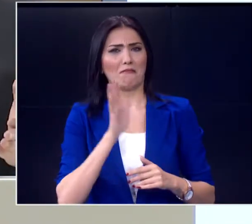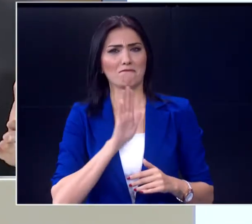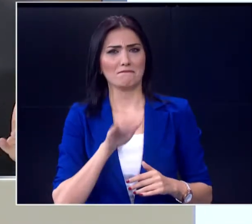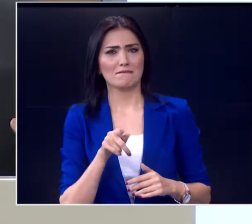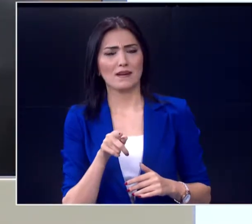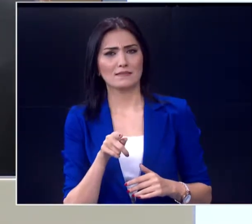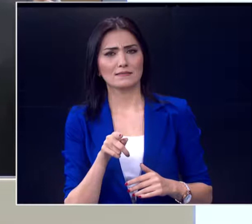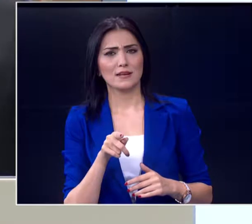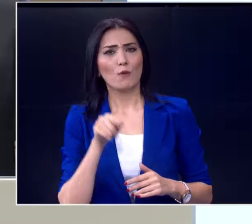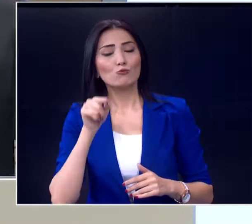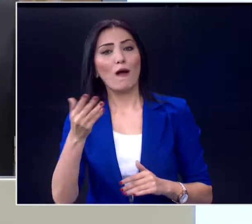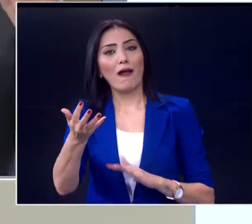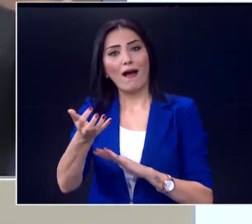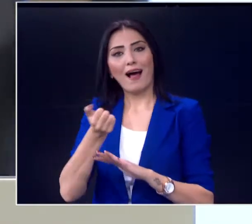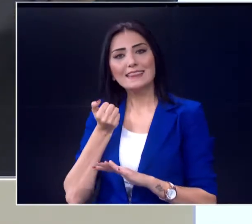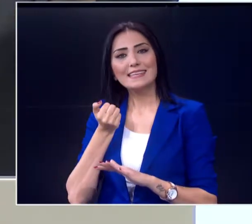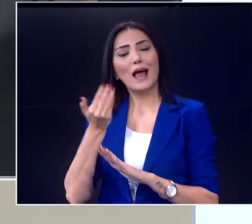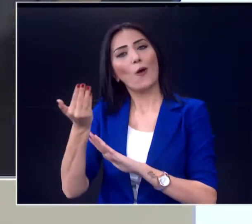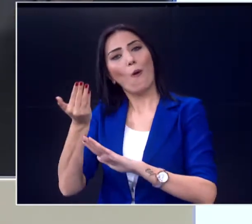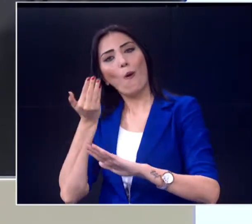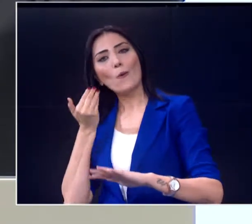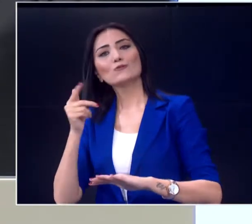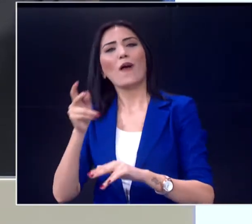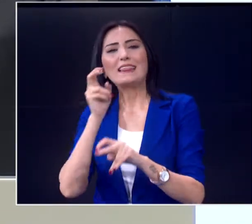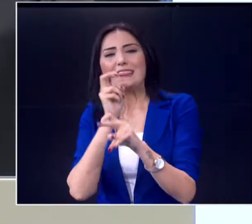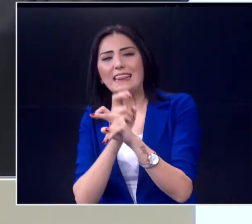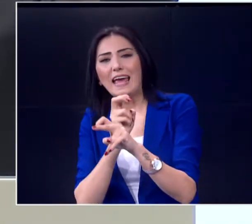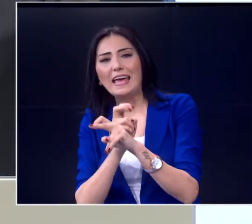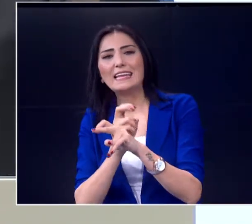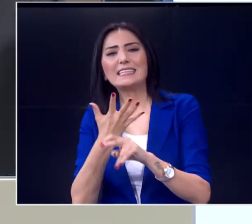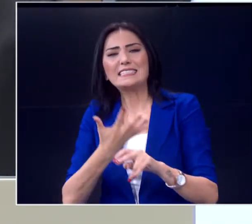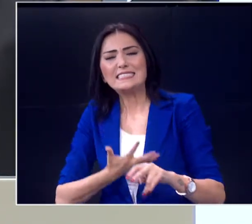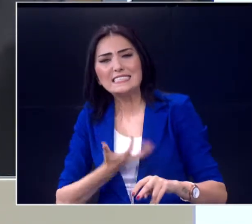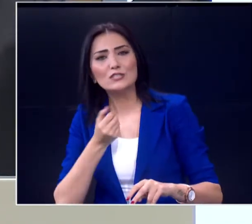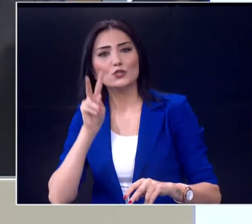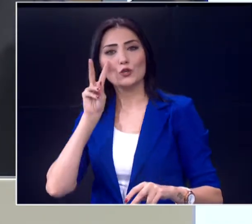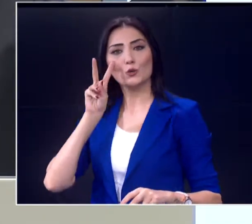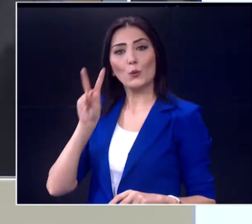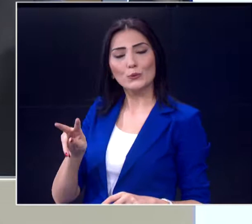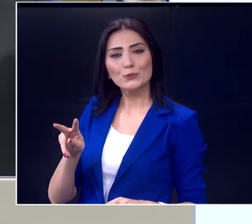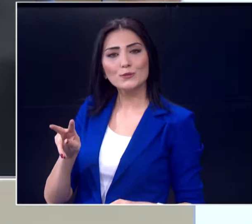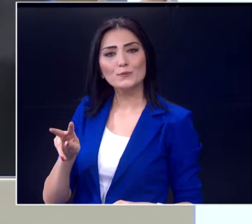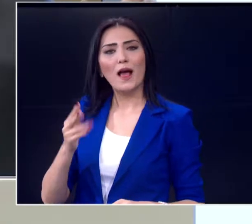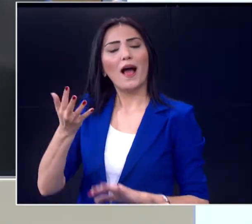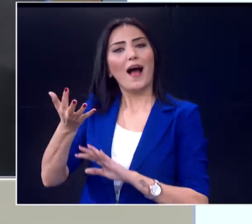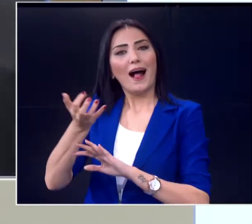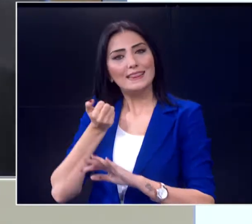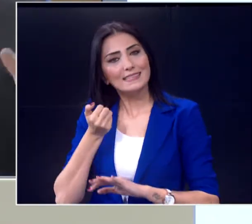Bunlar alınan, önceden tehlikeyi, sıkıntıyı görüp